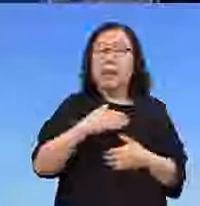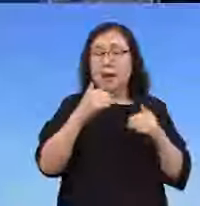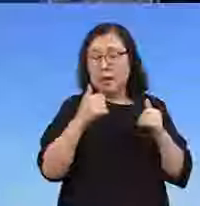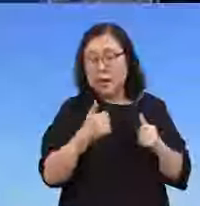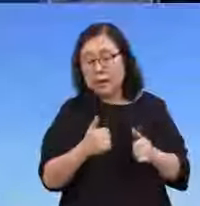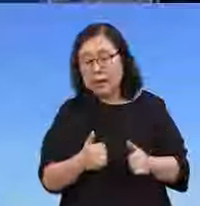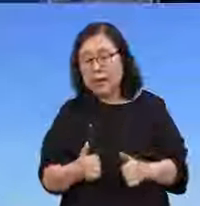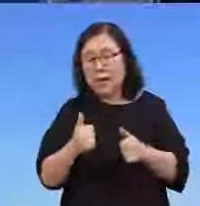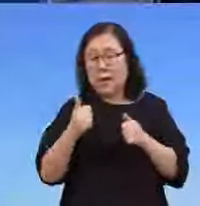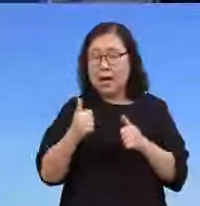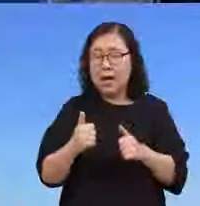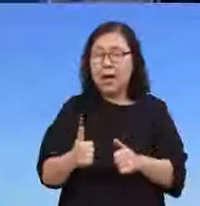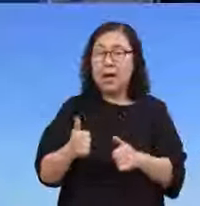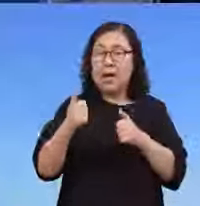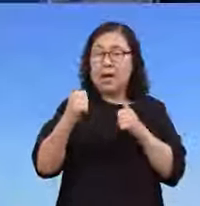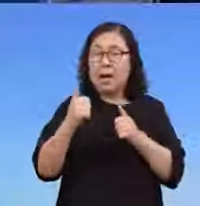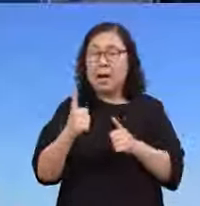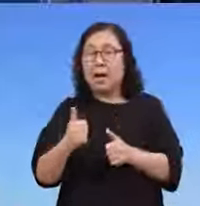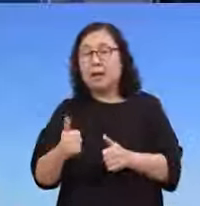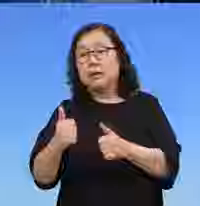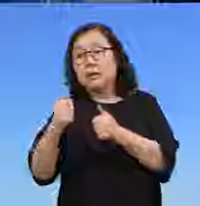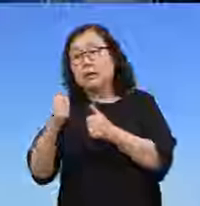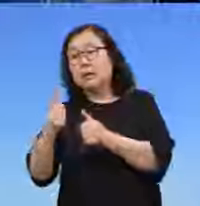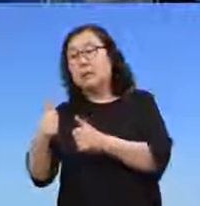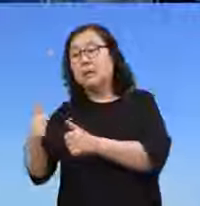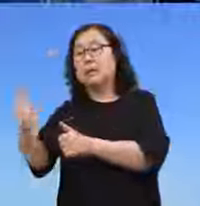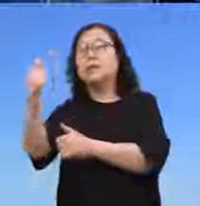내가 따르리라.